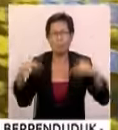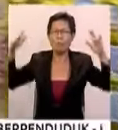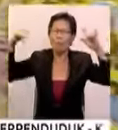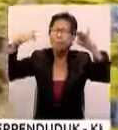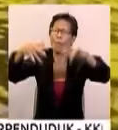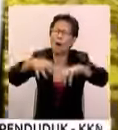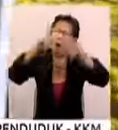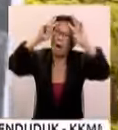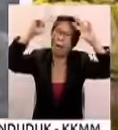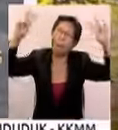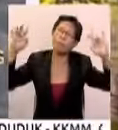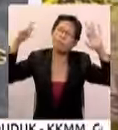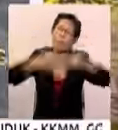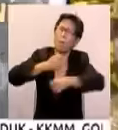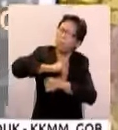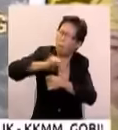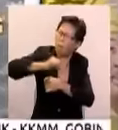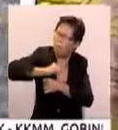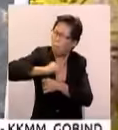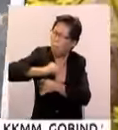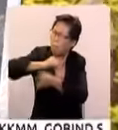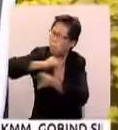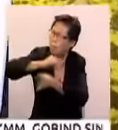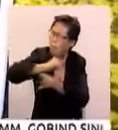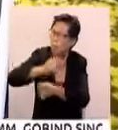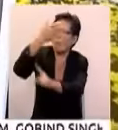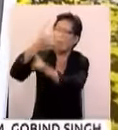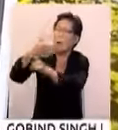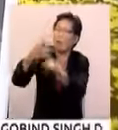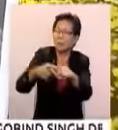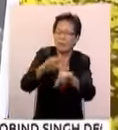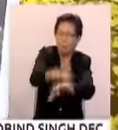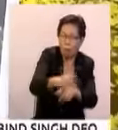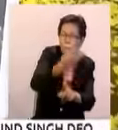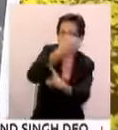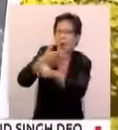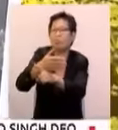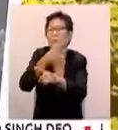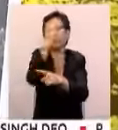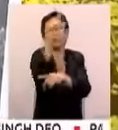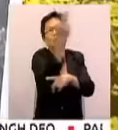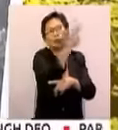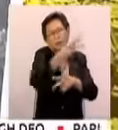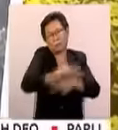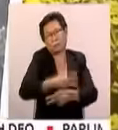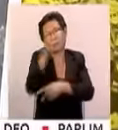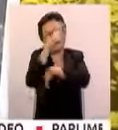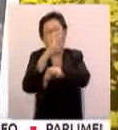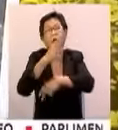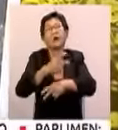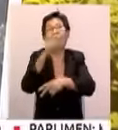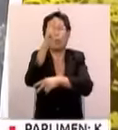perhimpunan aman membantah pengusiran mereka dari kawasan yang didakwa hutan simpan kekal kerajaan